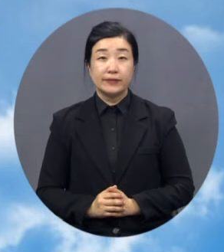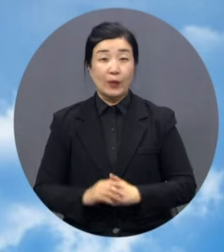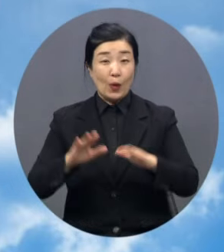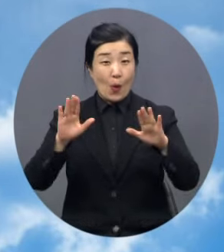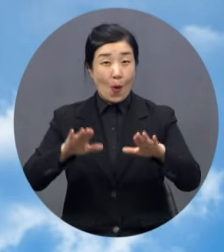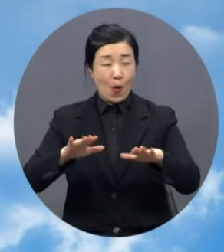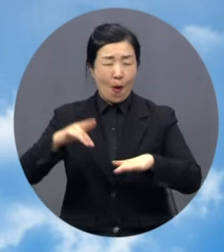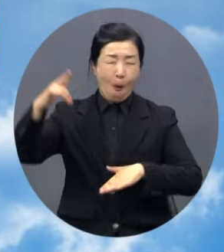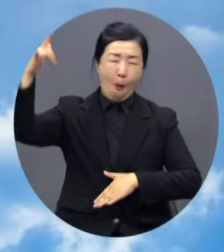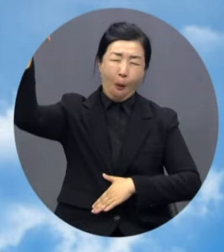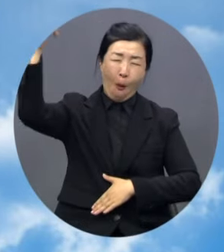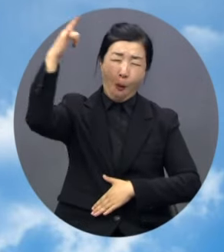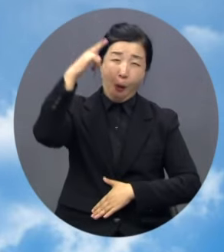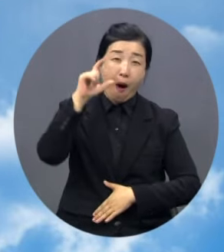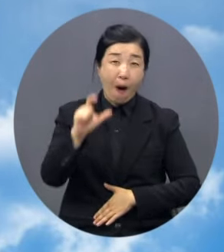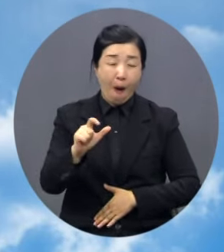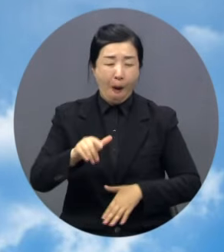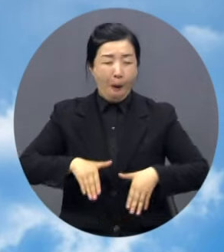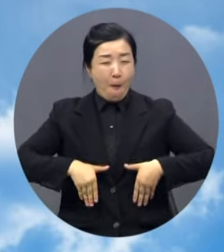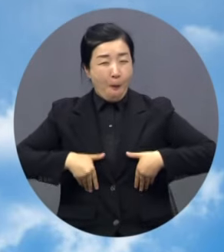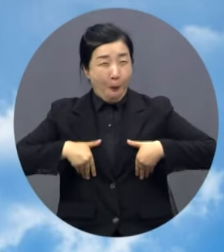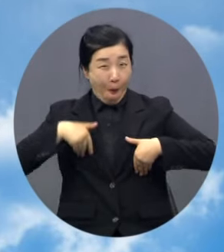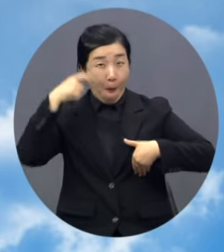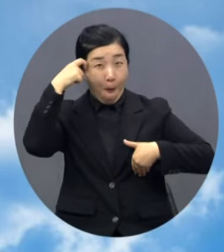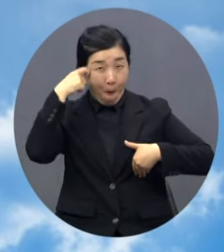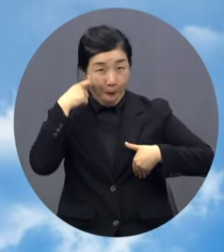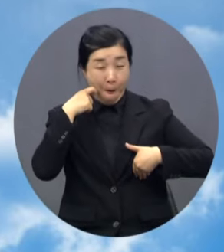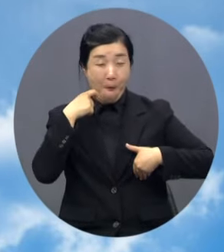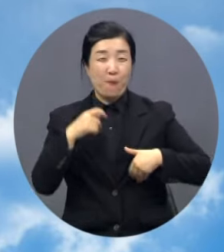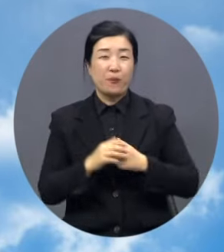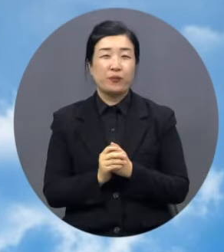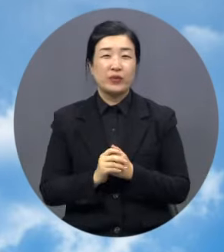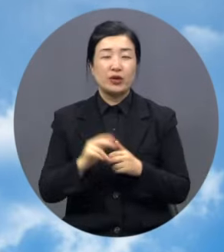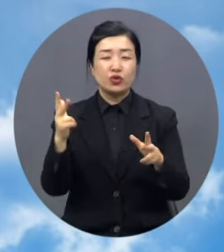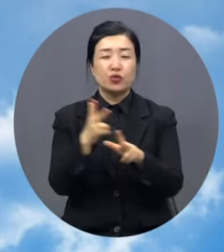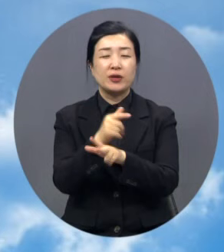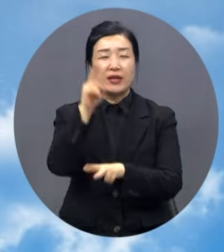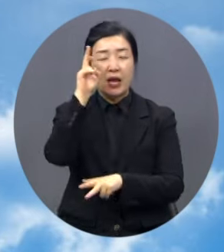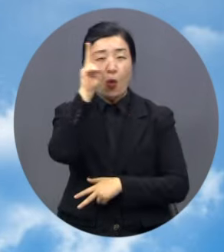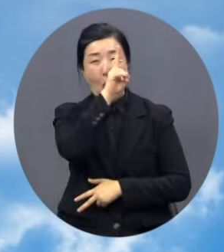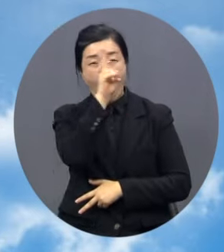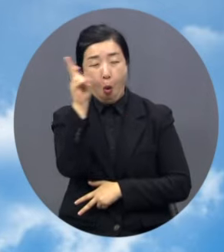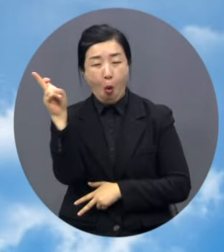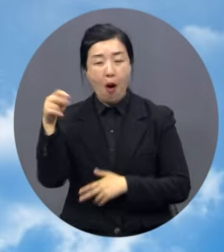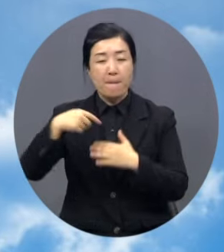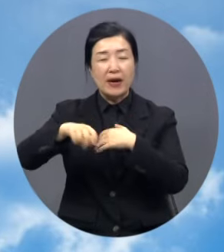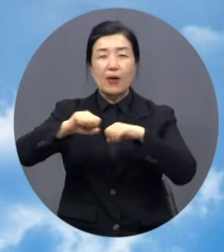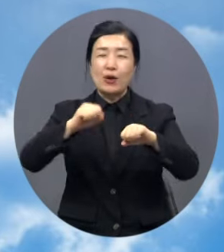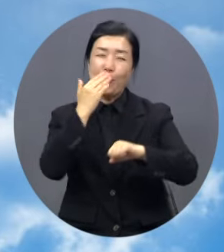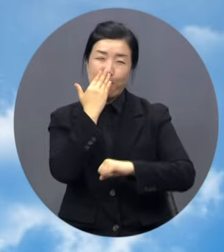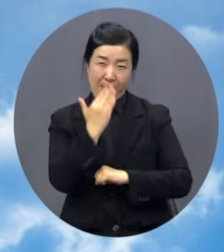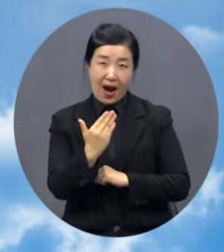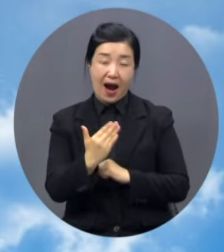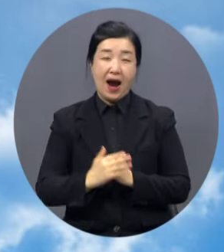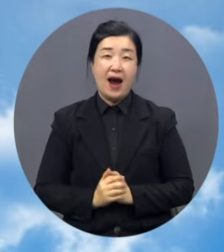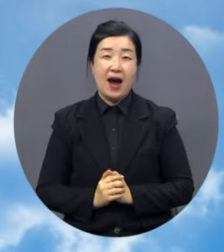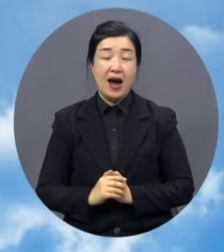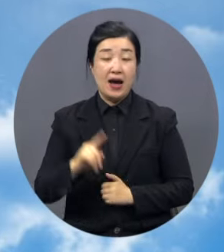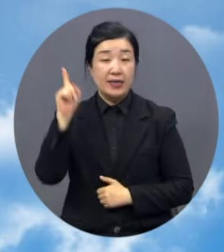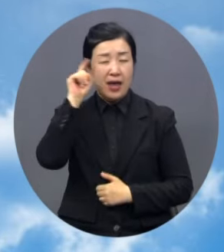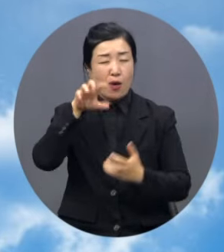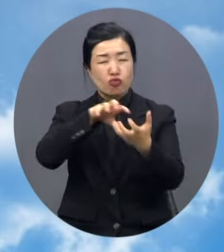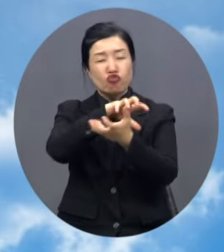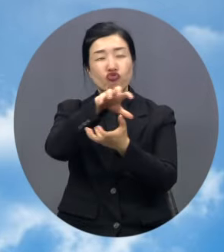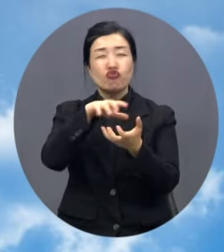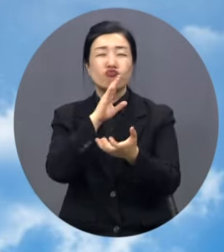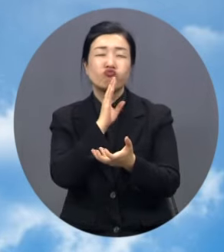오늘 햇볕은 강했지만 봄기운이 가득했습니다 주말인 내일도 오후까지는 바깥 활동하기 무난하겠습니다